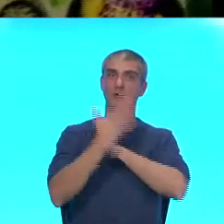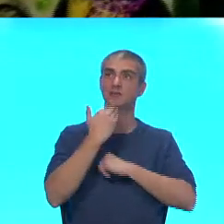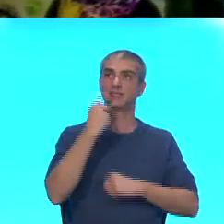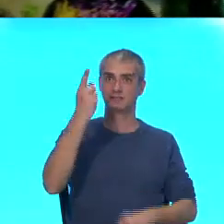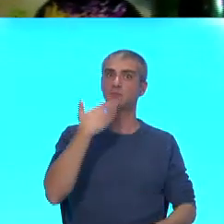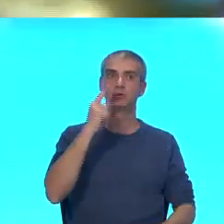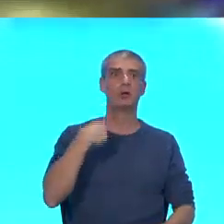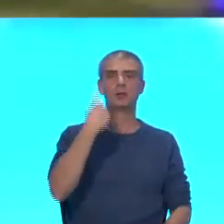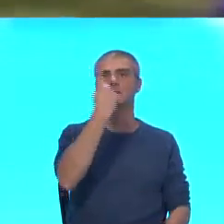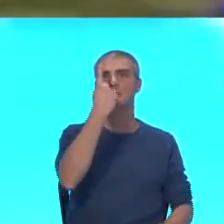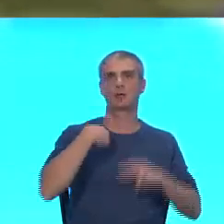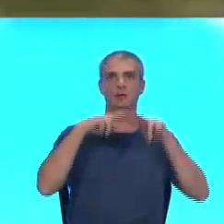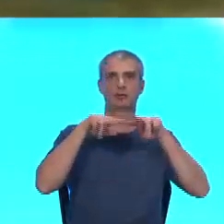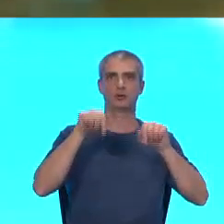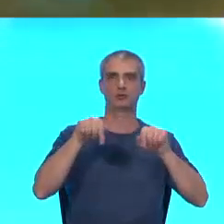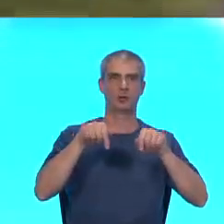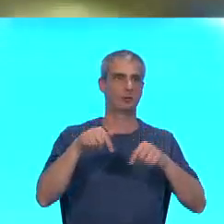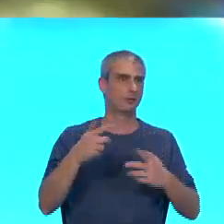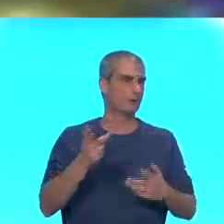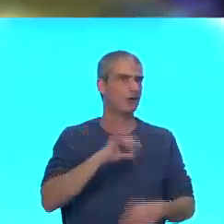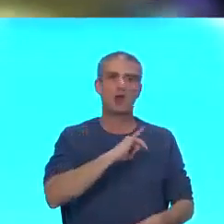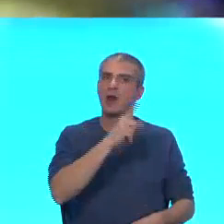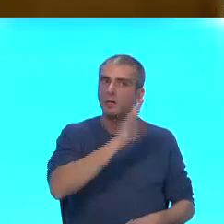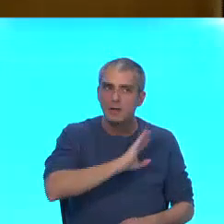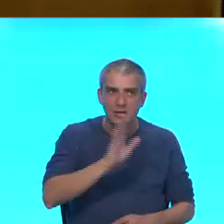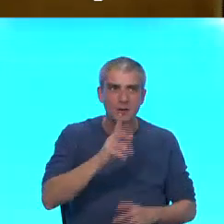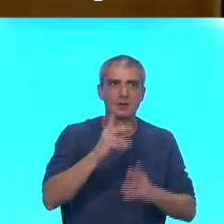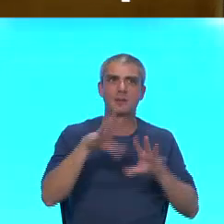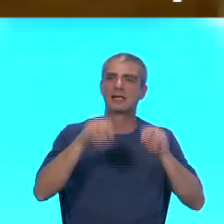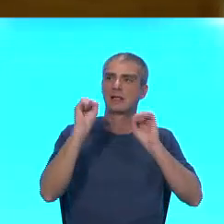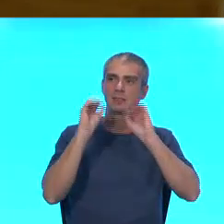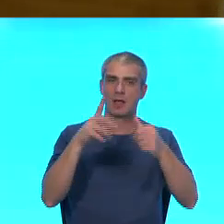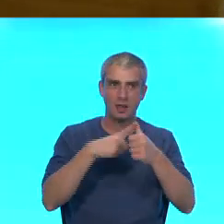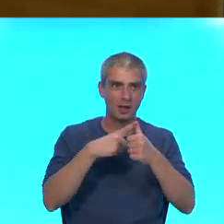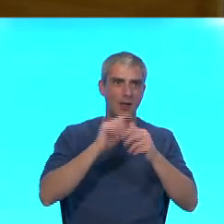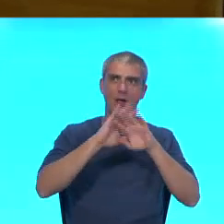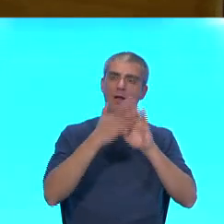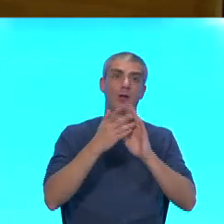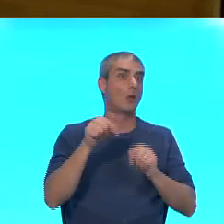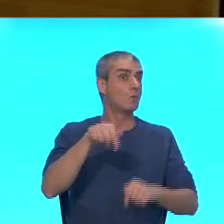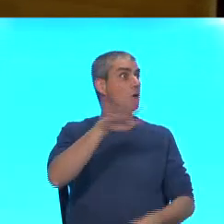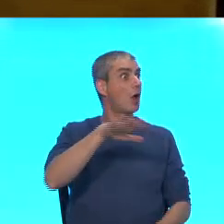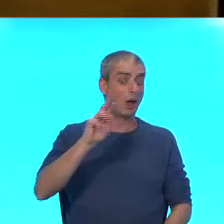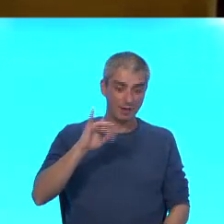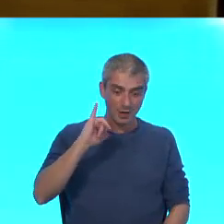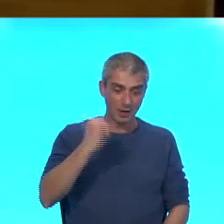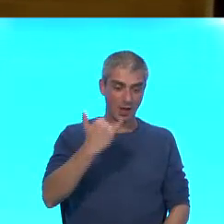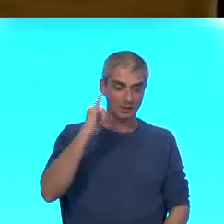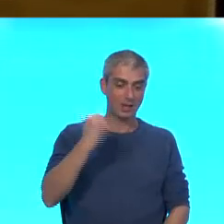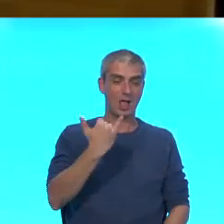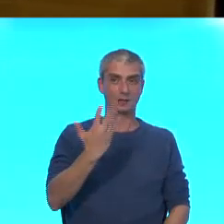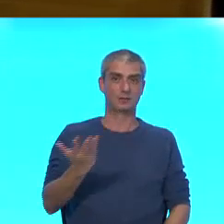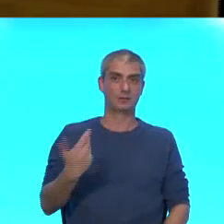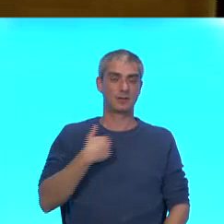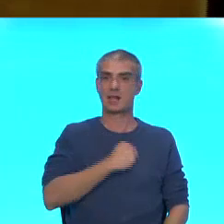אני היחיד שנשאר. לא מעניין אותם, מזליחים את הגינה, מזליחים את הכל. פה ברחביה? כן, כן, כן,